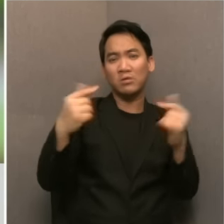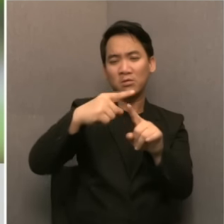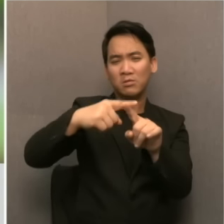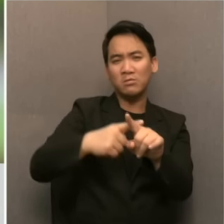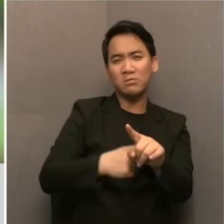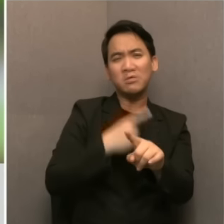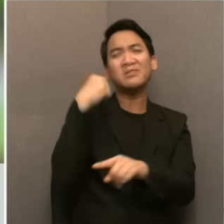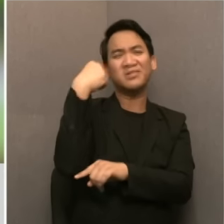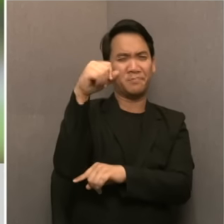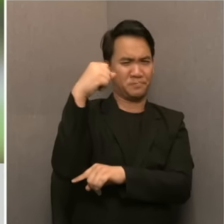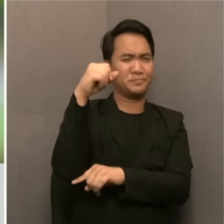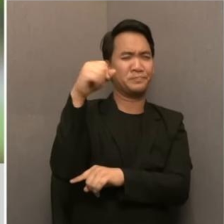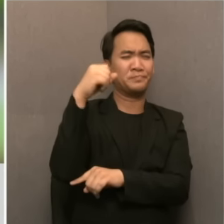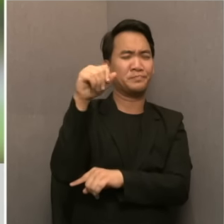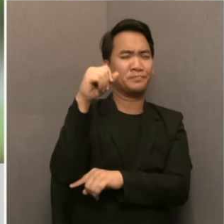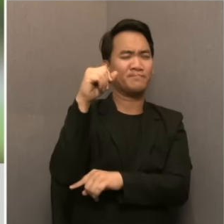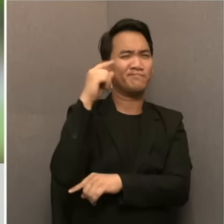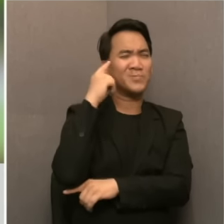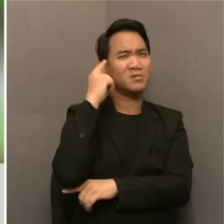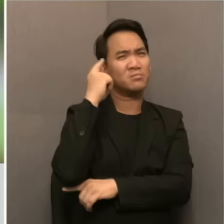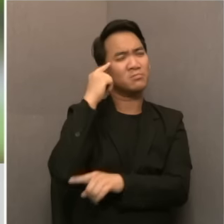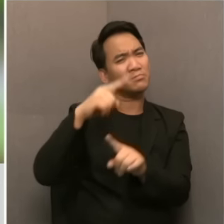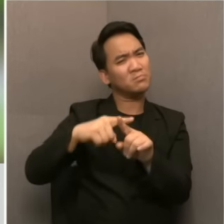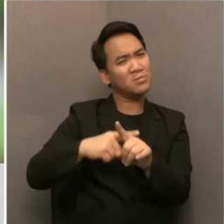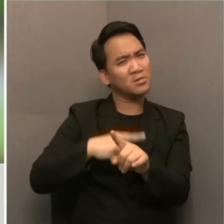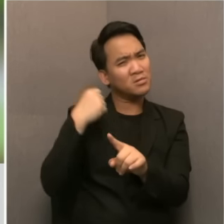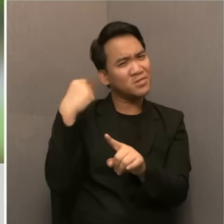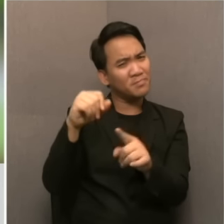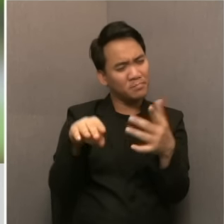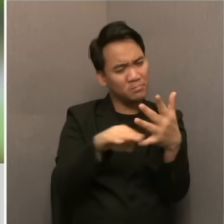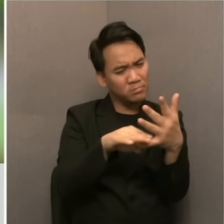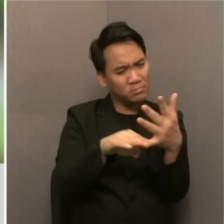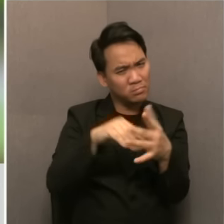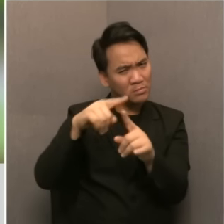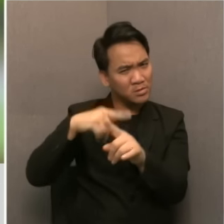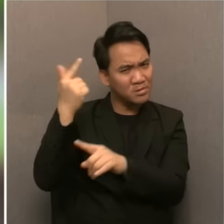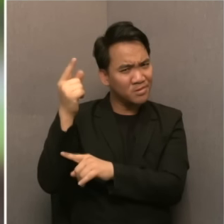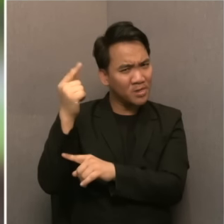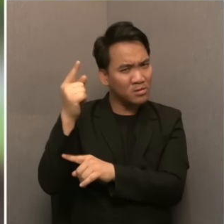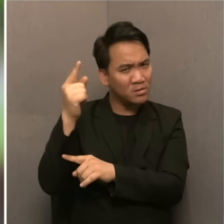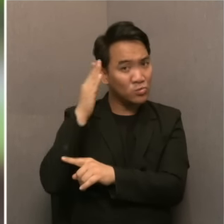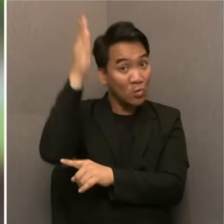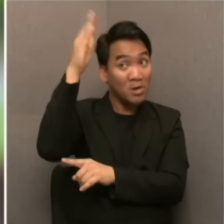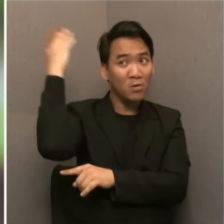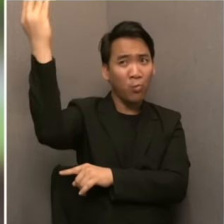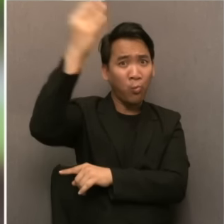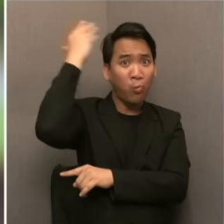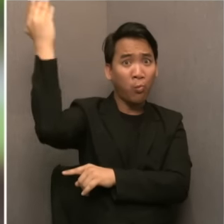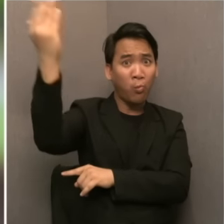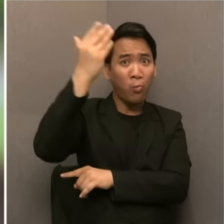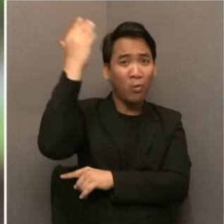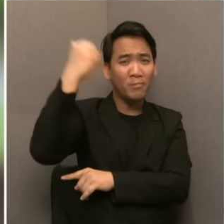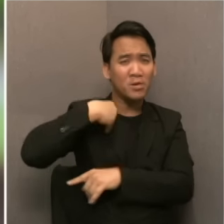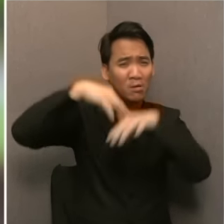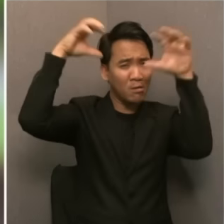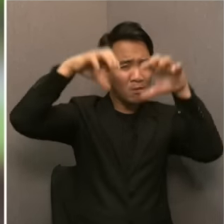สามารถพูดได้หรือไม่นะครับว่าหลังจากนี้อาจมีพายุลูกใหม่ที่ขึ้นเข้ามาที่เมืองไทยก่อให้เกิดฝนตกหนักอย่างต่อเนื่องวันนี้ไ